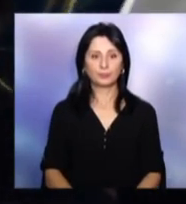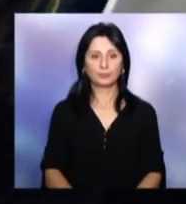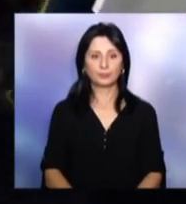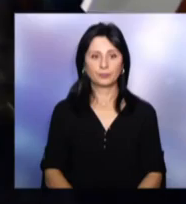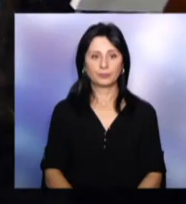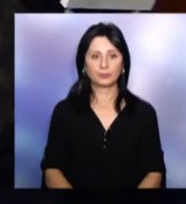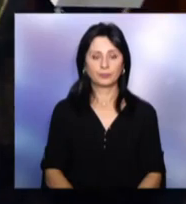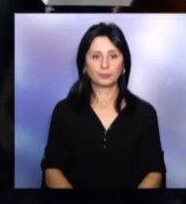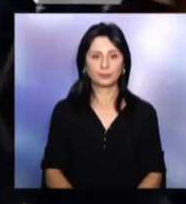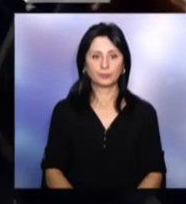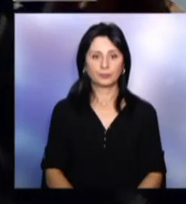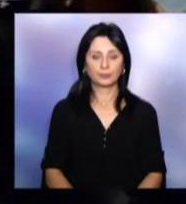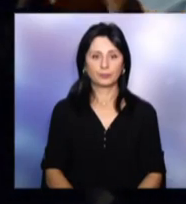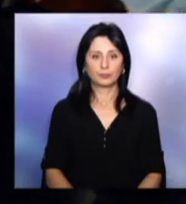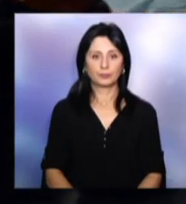დიახ.